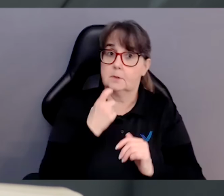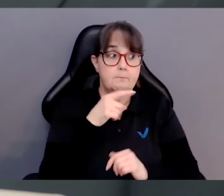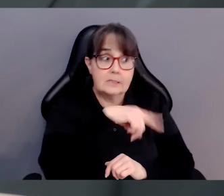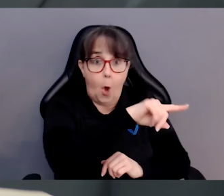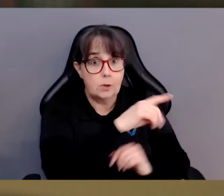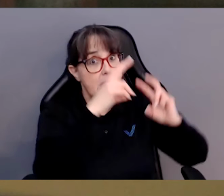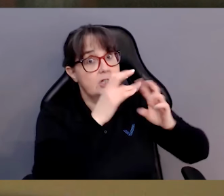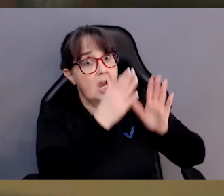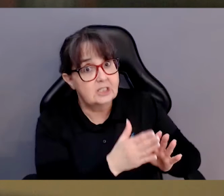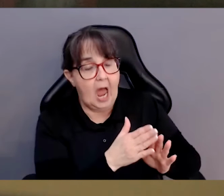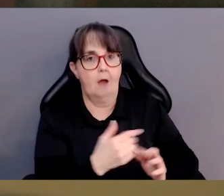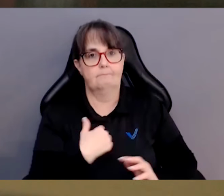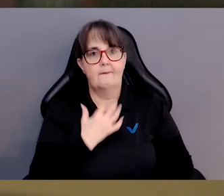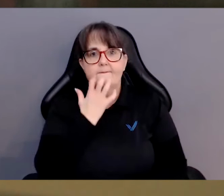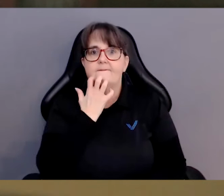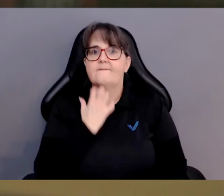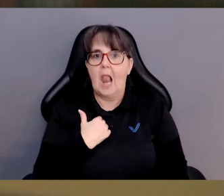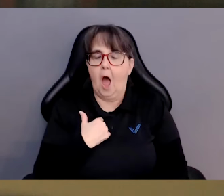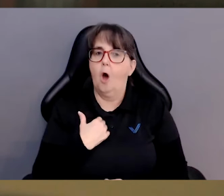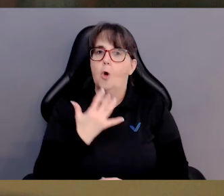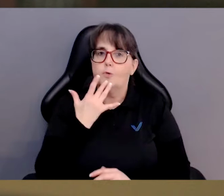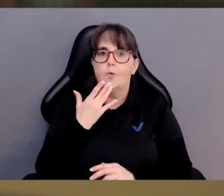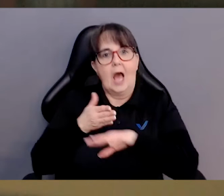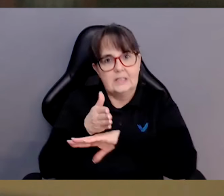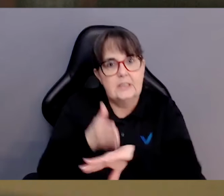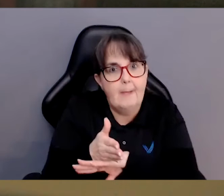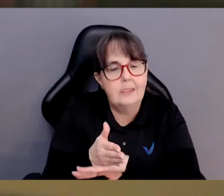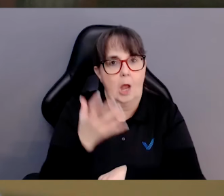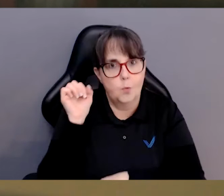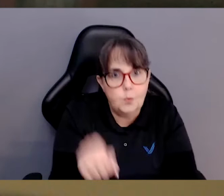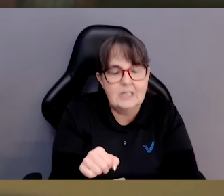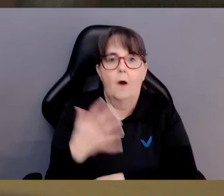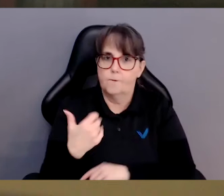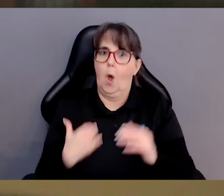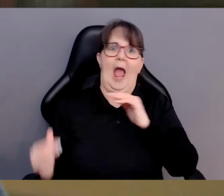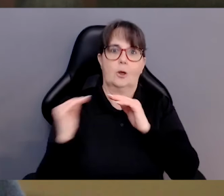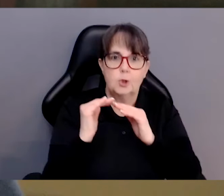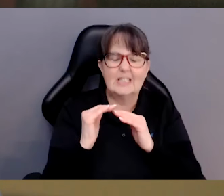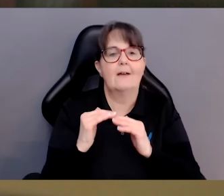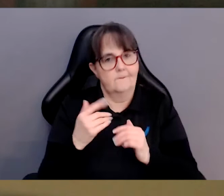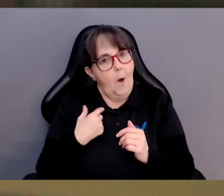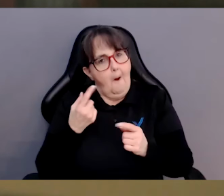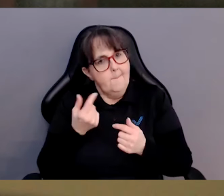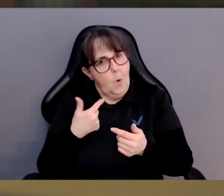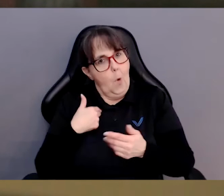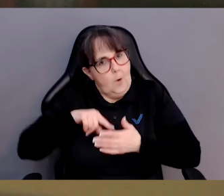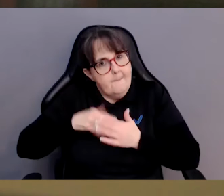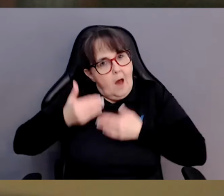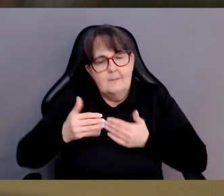chercheurs. Alors, ça rejoignait nos valeurs d'accessibilité et d'inclusion. C'est comme, oui, on veut être inclusif, on a fait quelques pas, mais